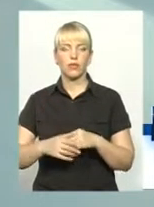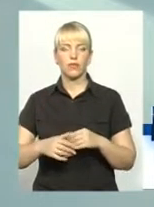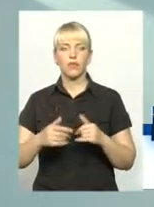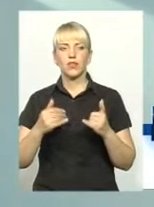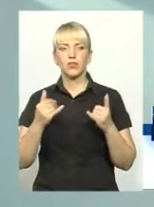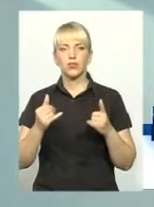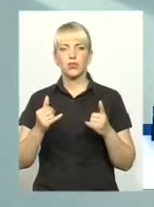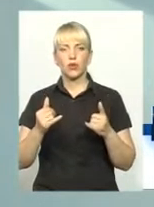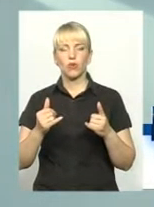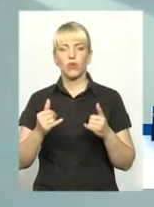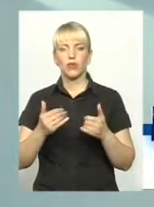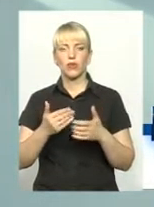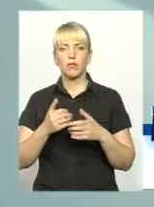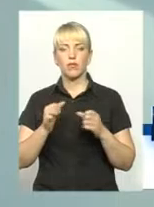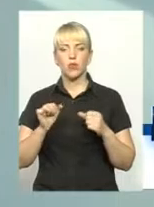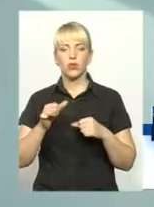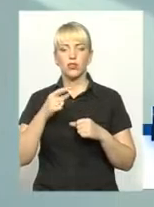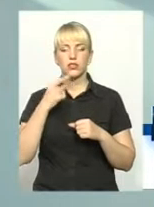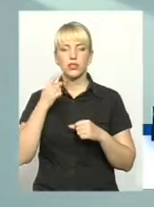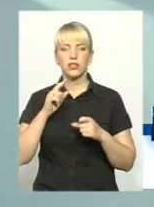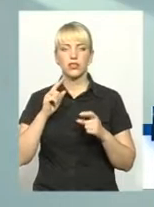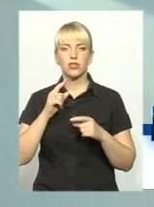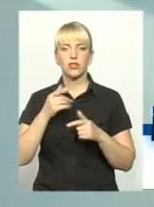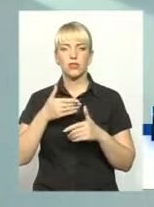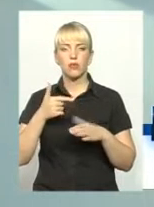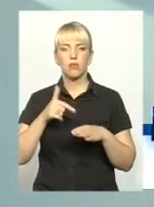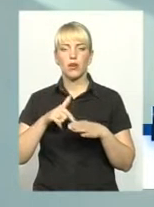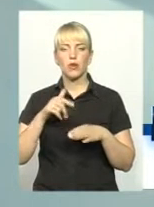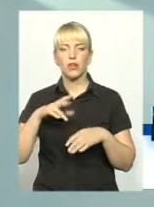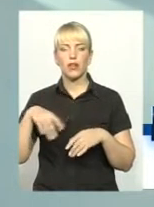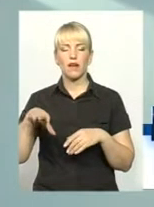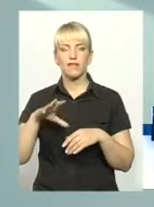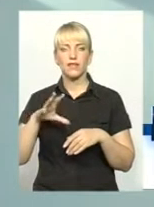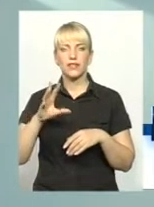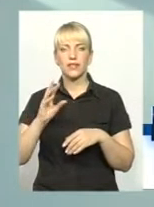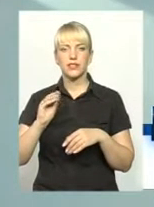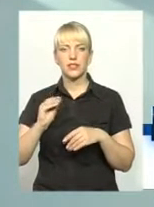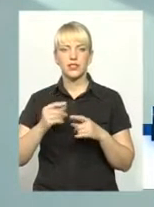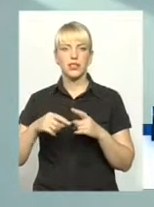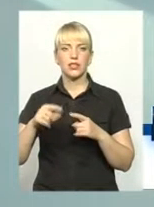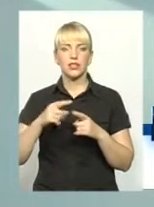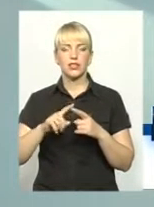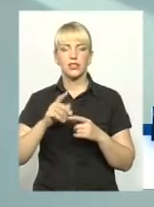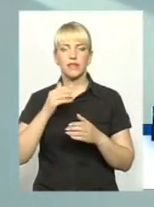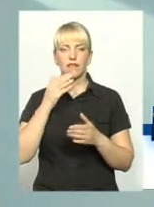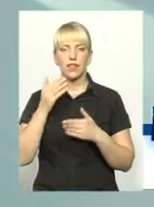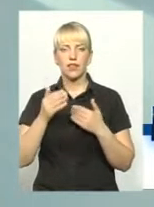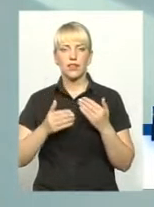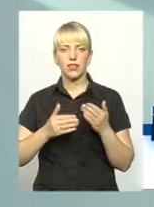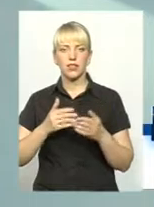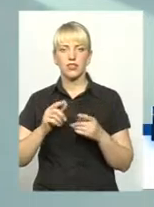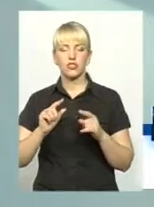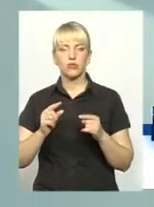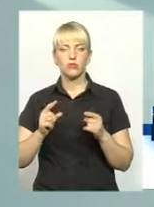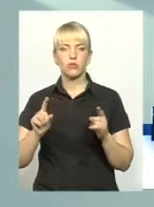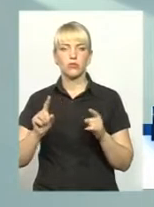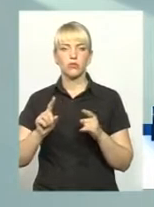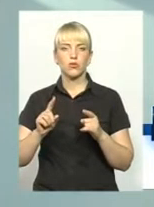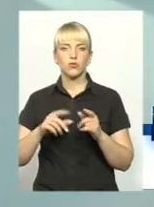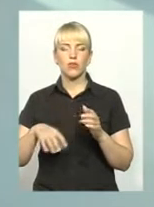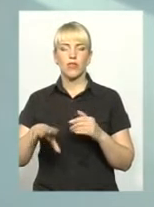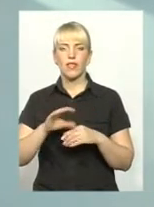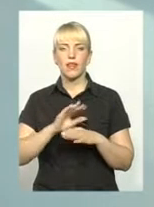Сьогодні можна сказати, що ми реагуємо практично на всі ті звернення, чи практично, тому що, можливо, і не